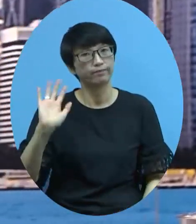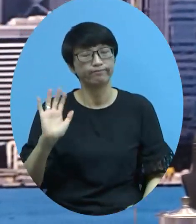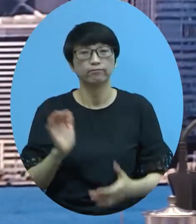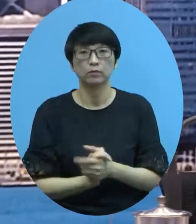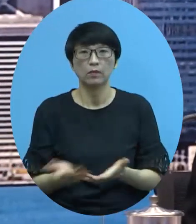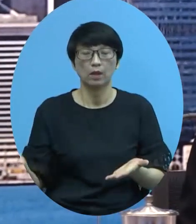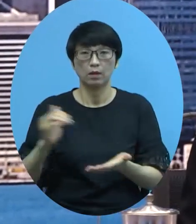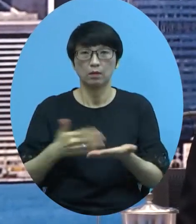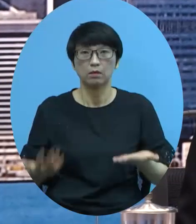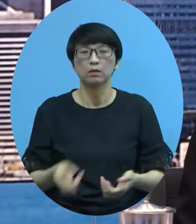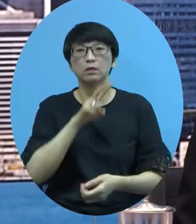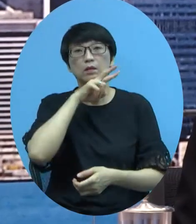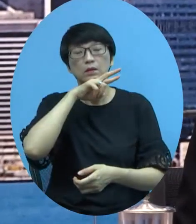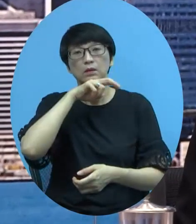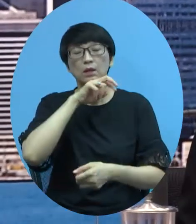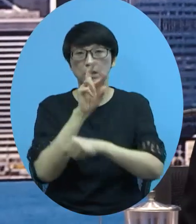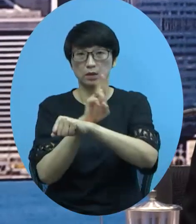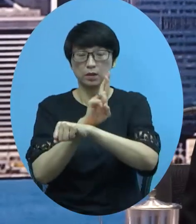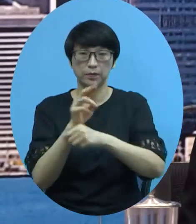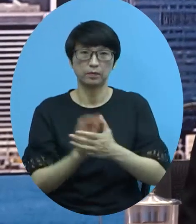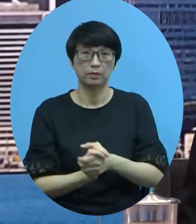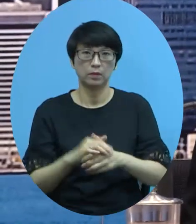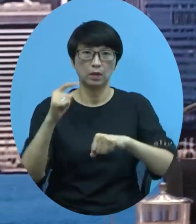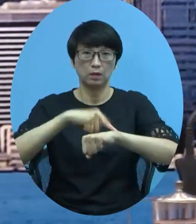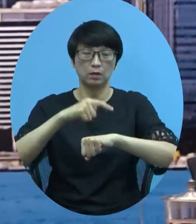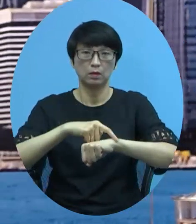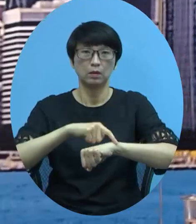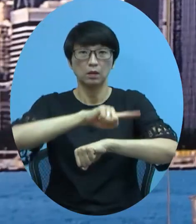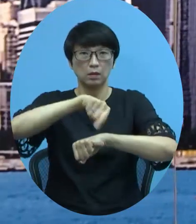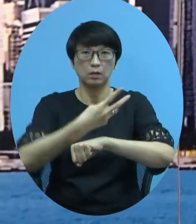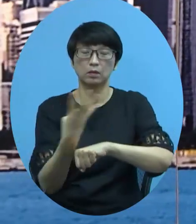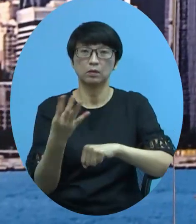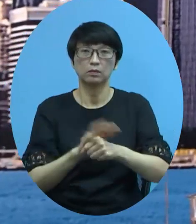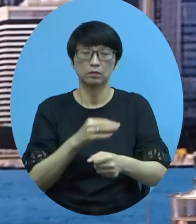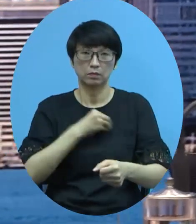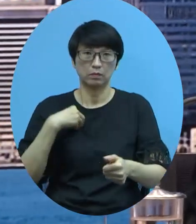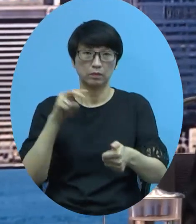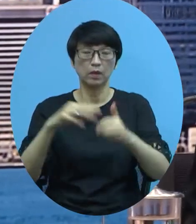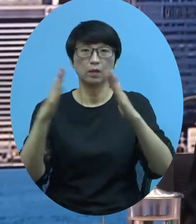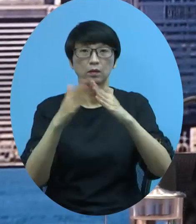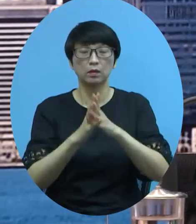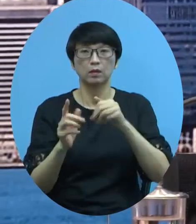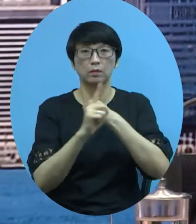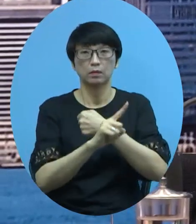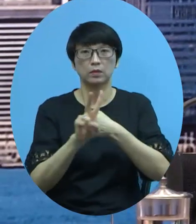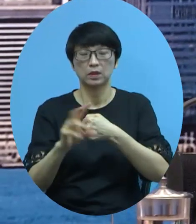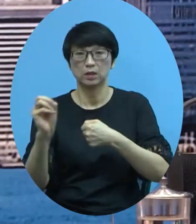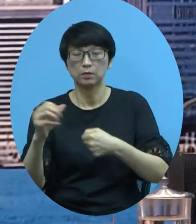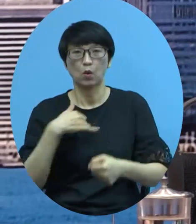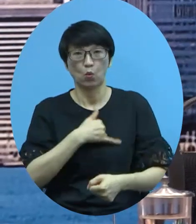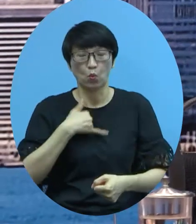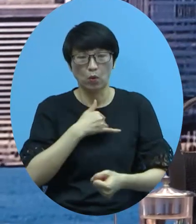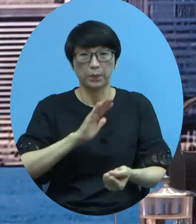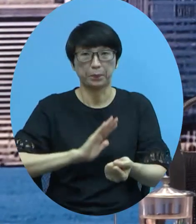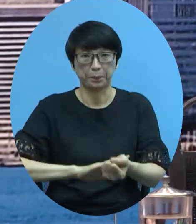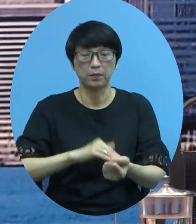截至今日中午12點咧，喺過去24小時，醫管局一共呈報咗120宗懷疑嘅個